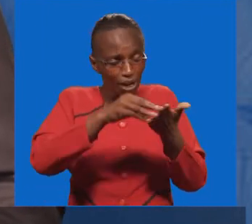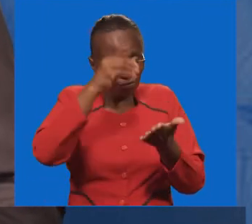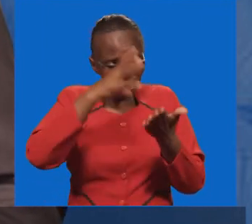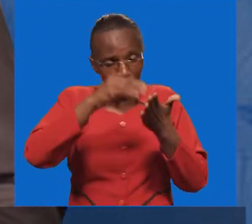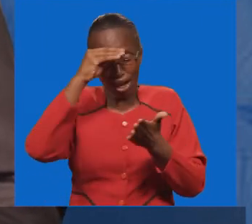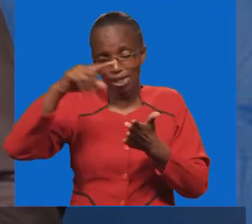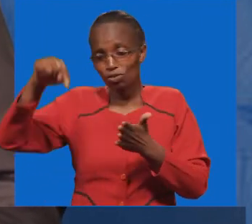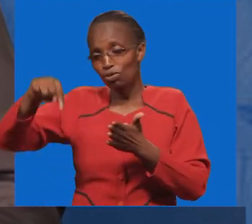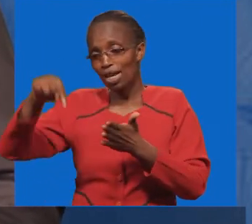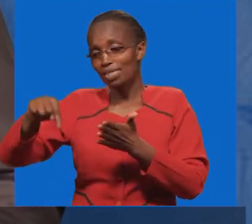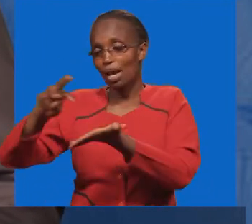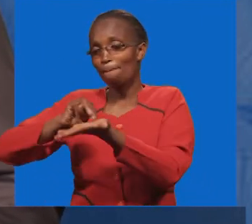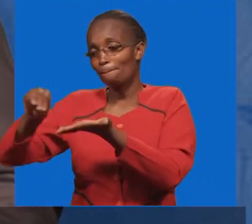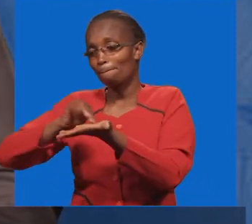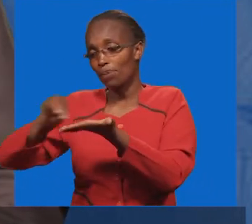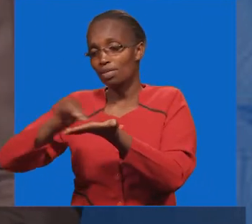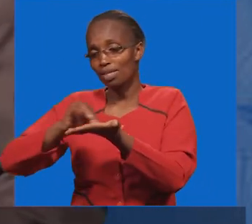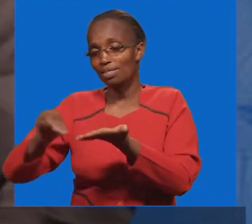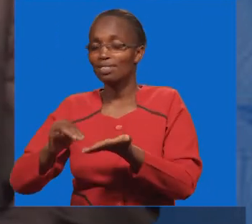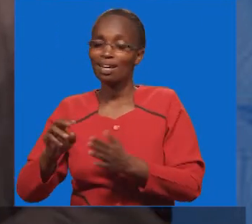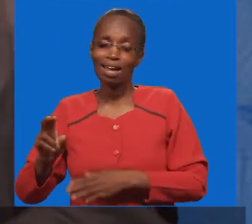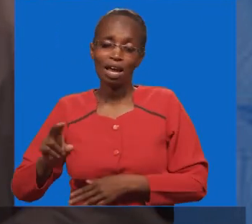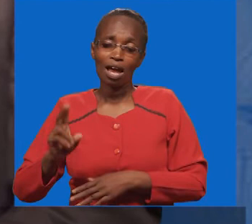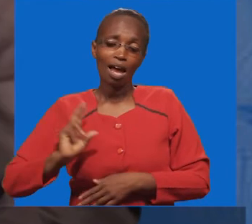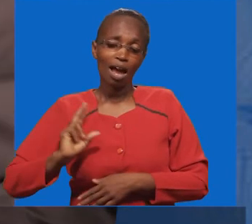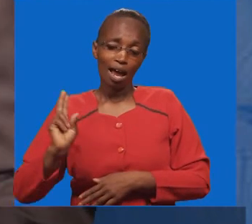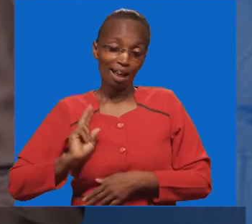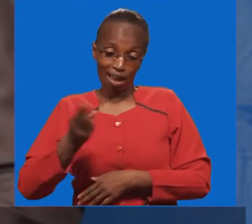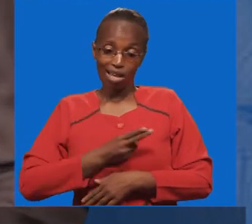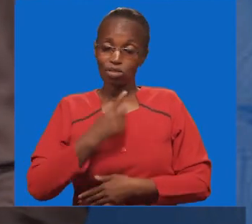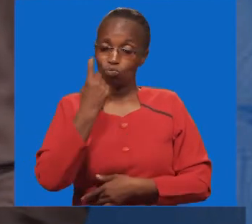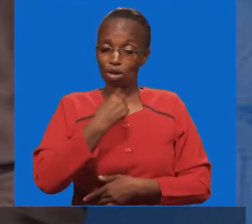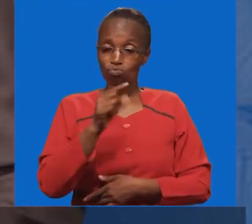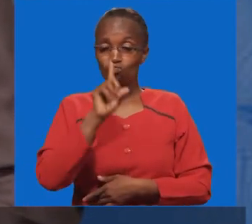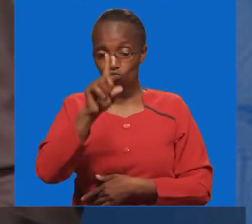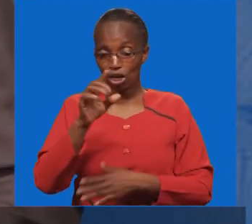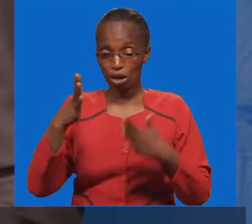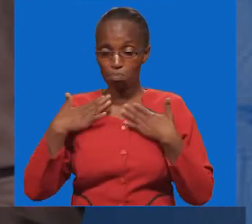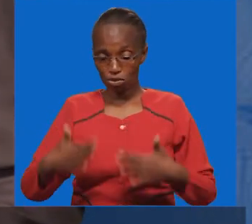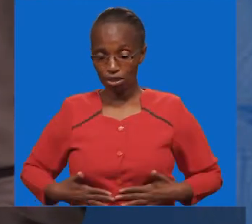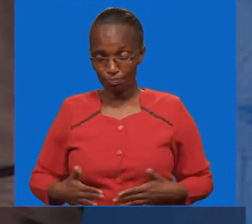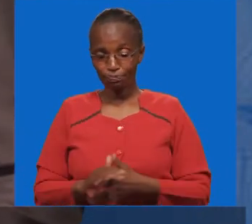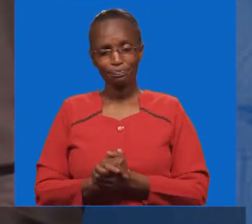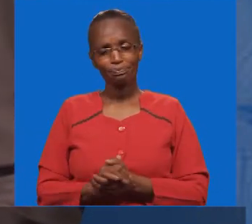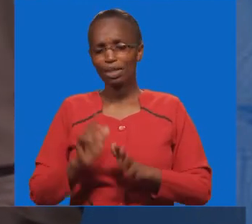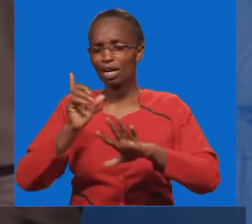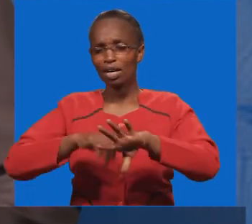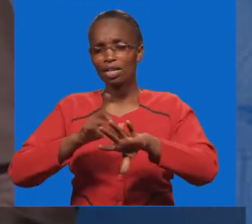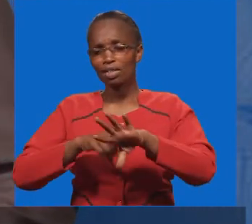mtazamaji mpendwa, tulivyojifunza katika ujumbe wa leo, sisi ni mwili